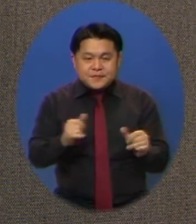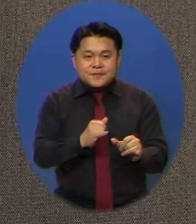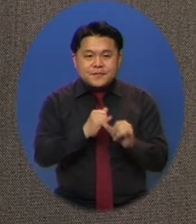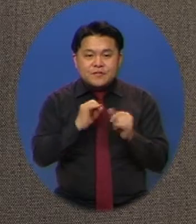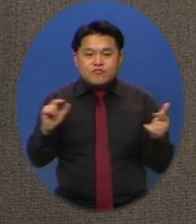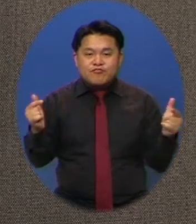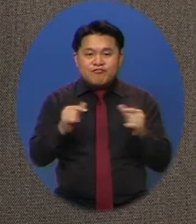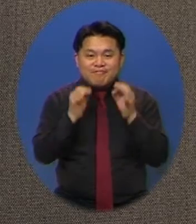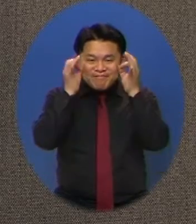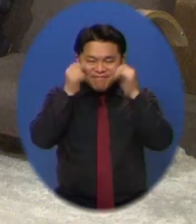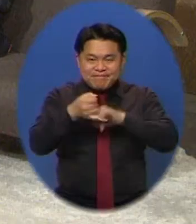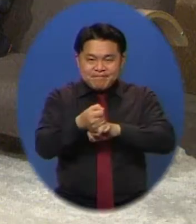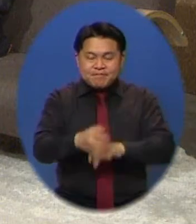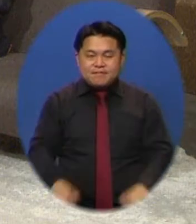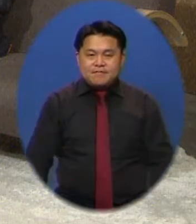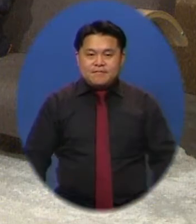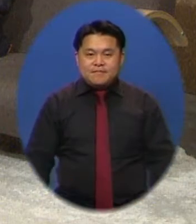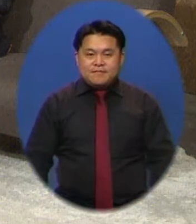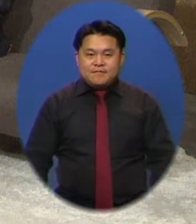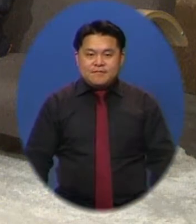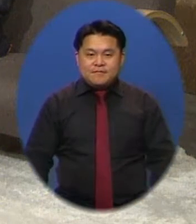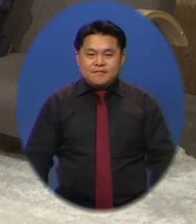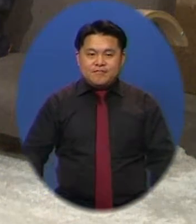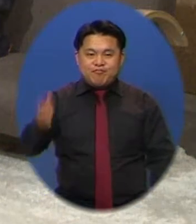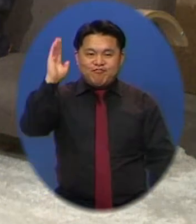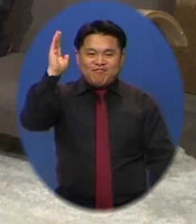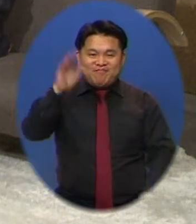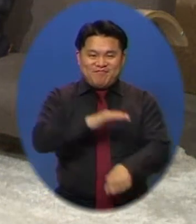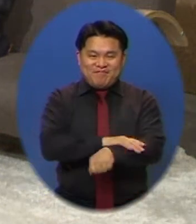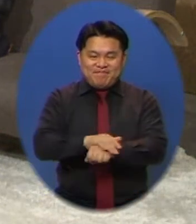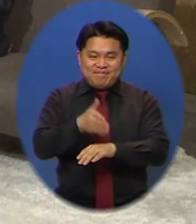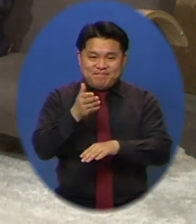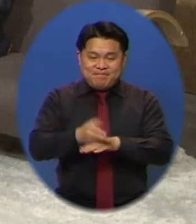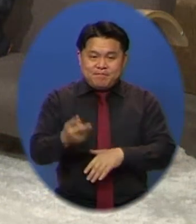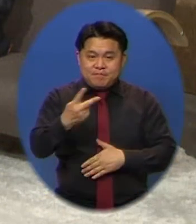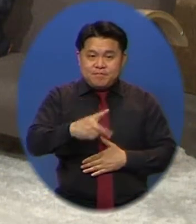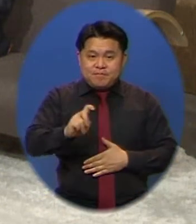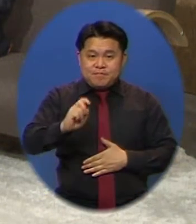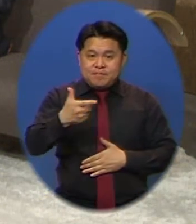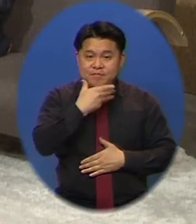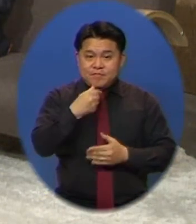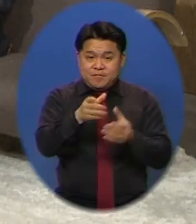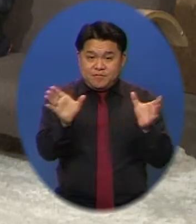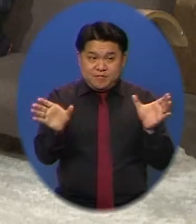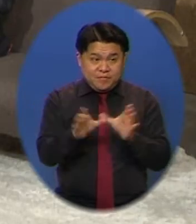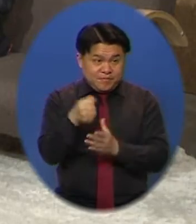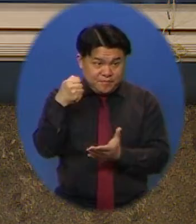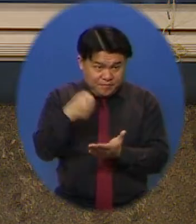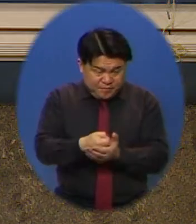줄이는 그런 노력을 하겠습니다. 네, 좋은 말씀 감사합니다. 2016년